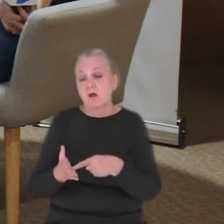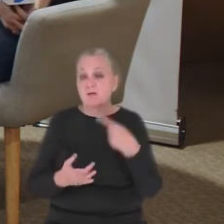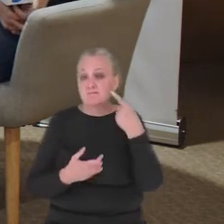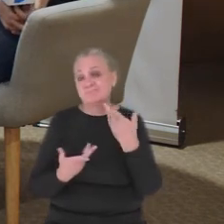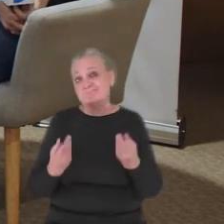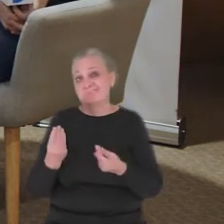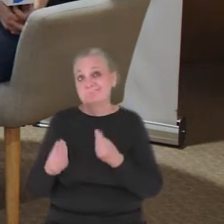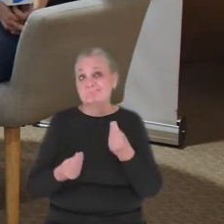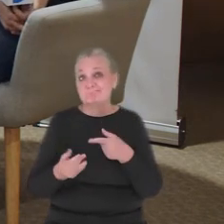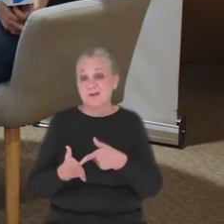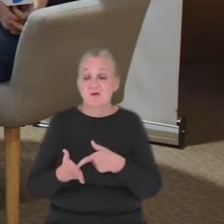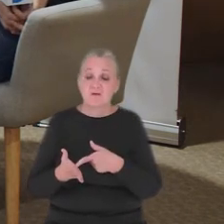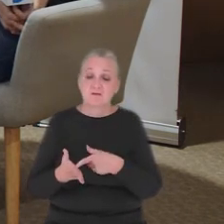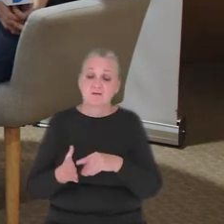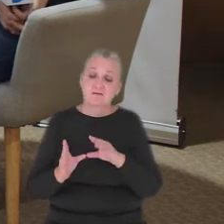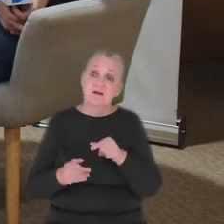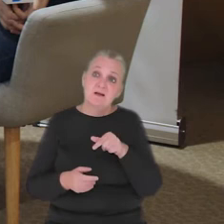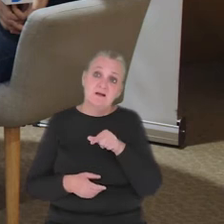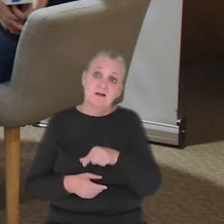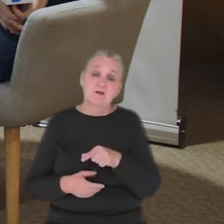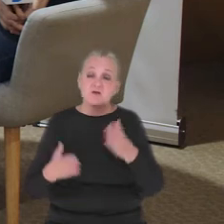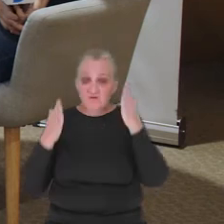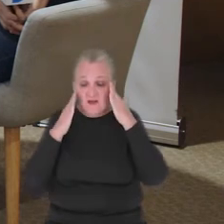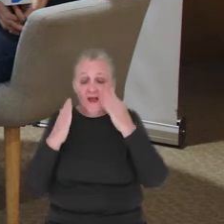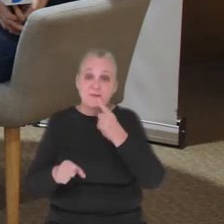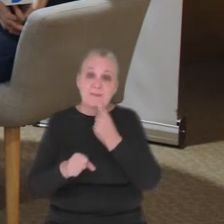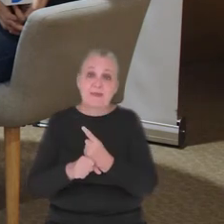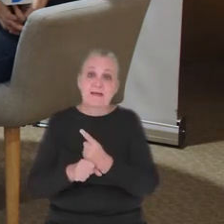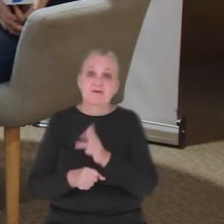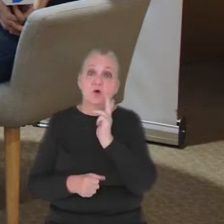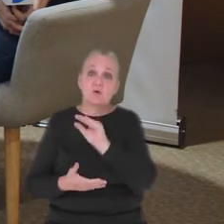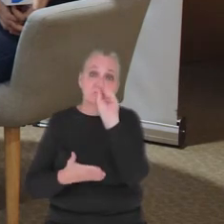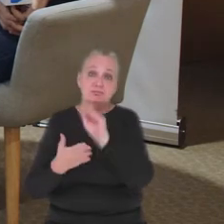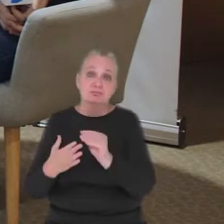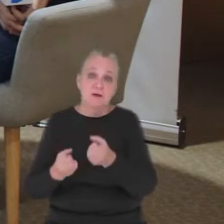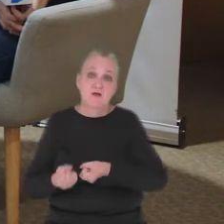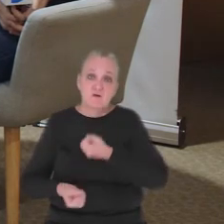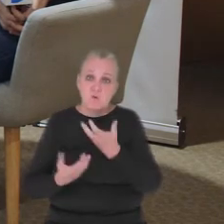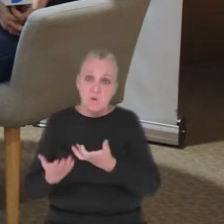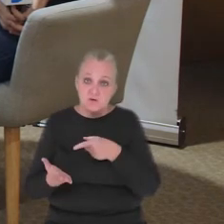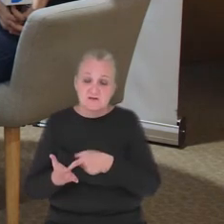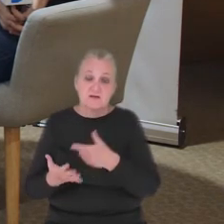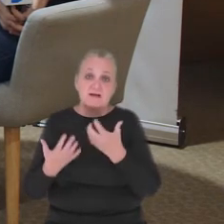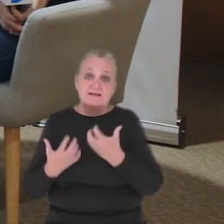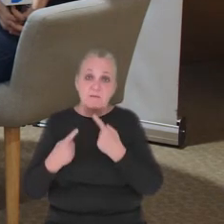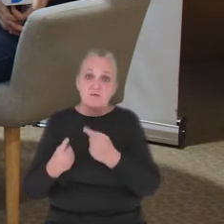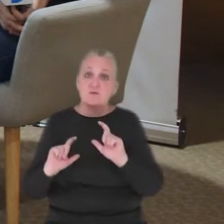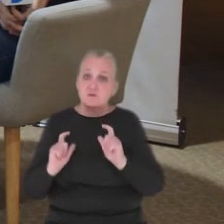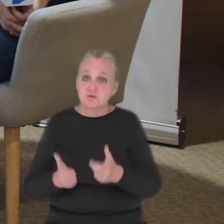myśl, no to jest świadoma decyzja twórcy, co chce powiedzieć. To myślę, że jeżeli jest ta